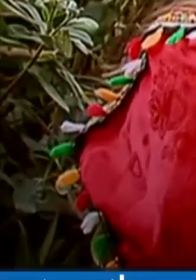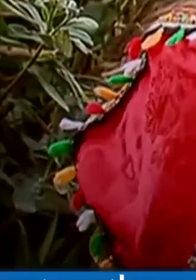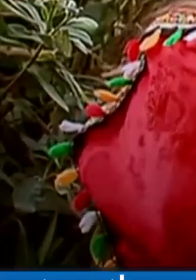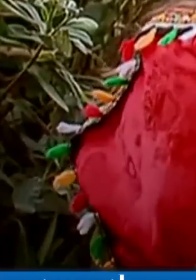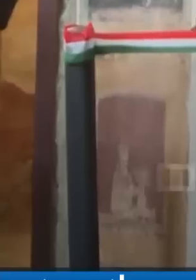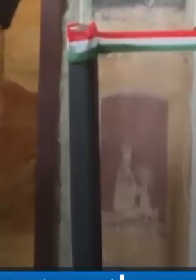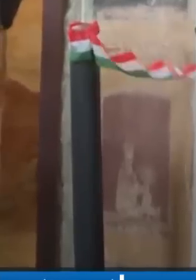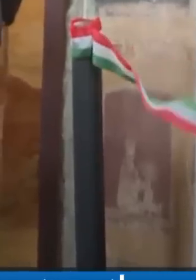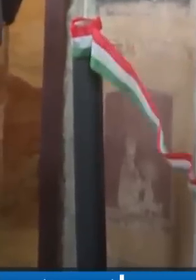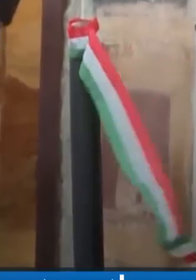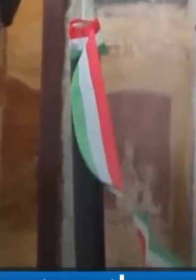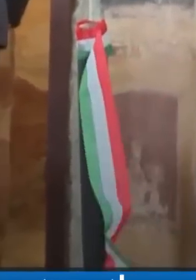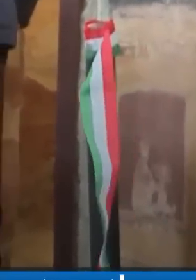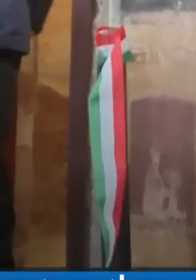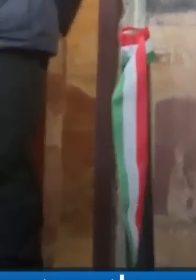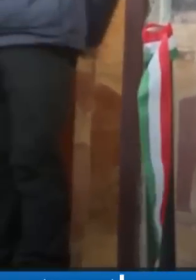قلنا